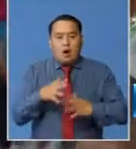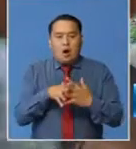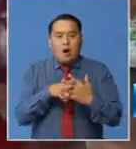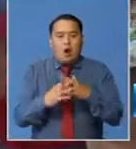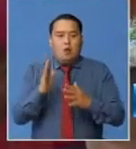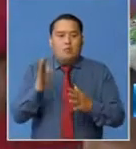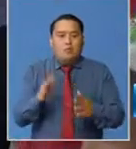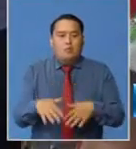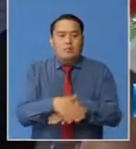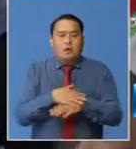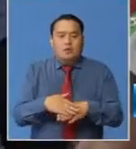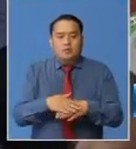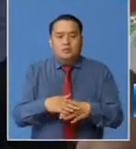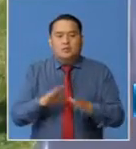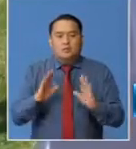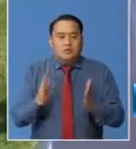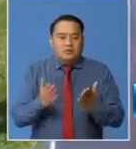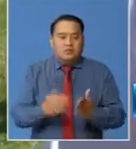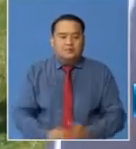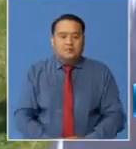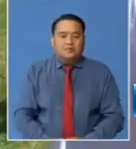ждет еще масса положительных